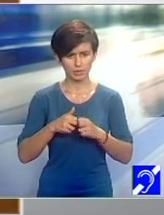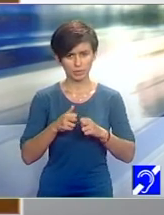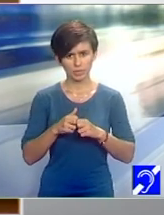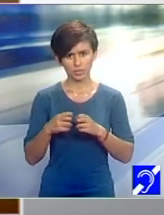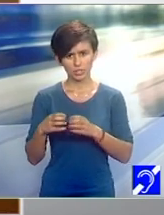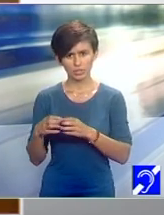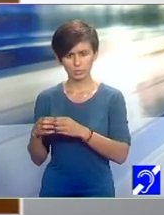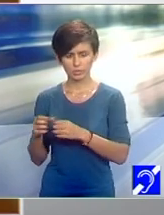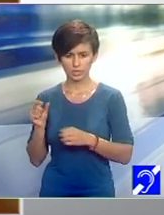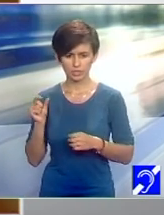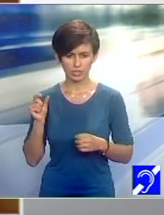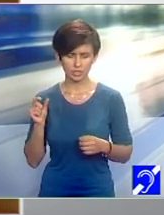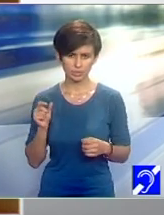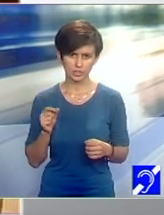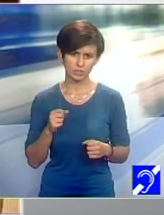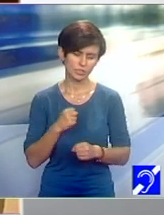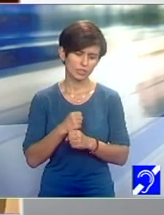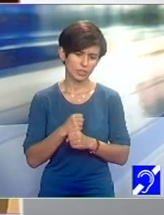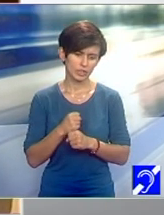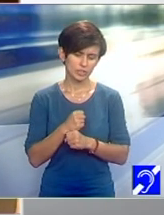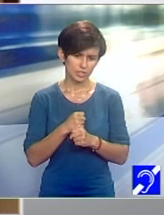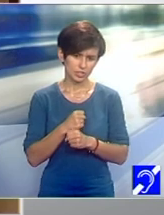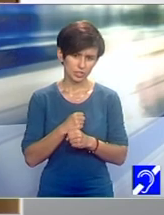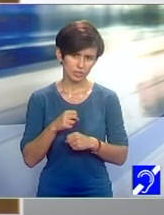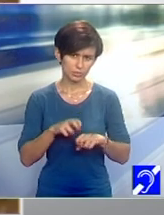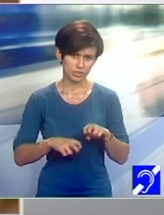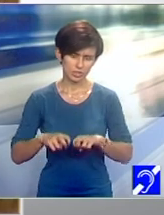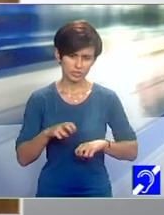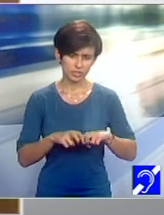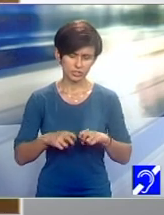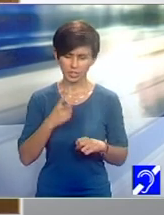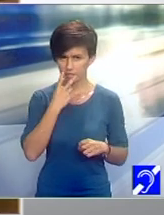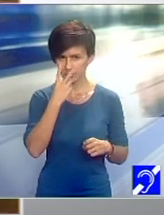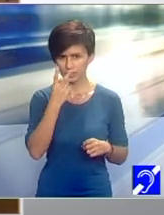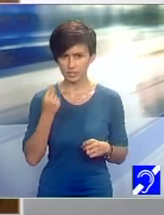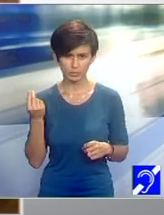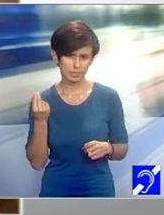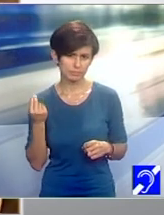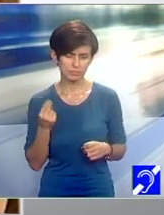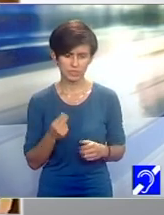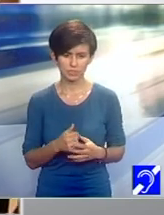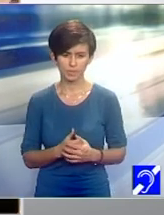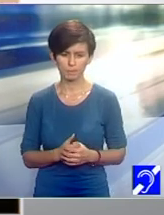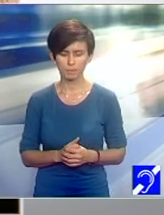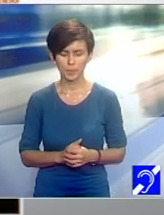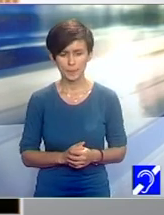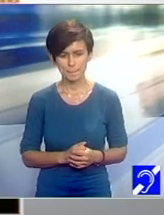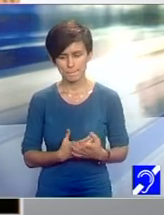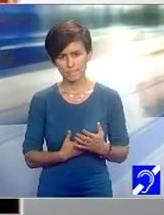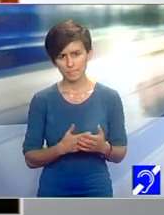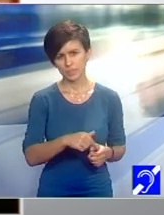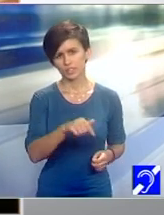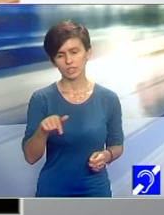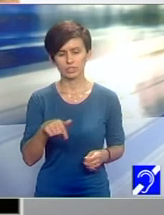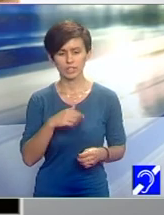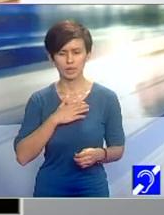de anchetă, un astfel de proiect de cercetare, să vedem de ce, pentru că noi am mai avut situații de